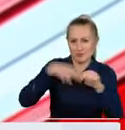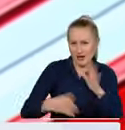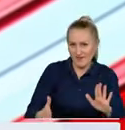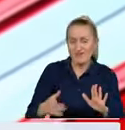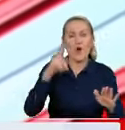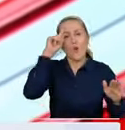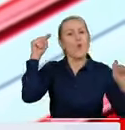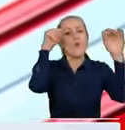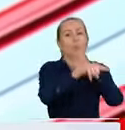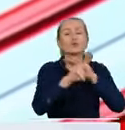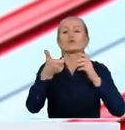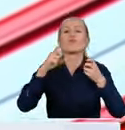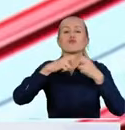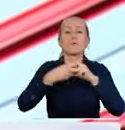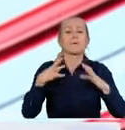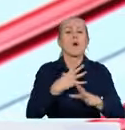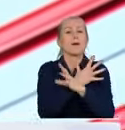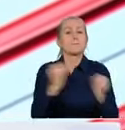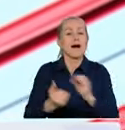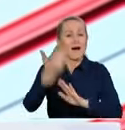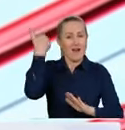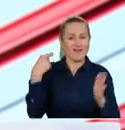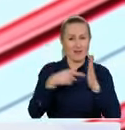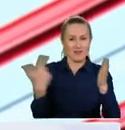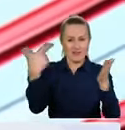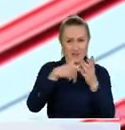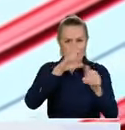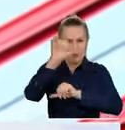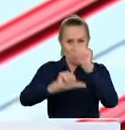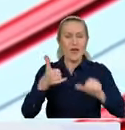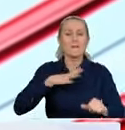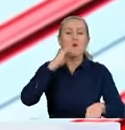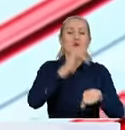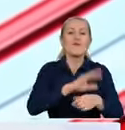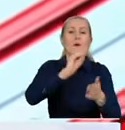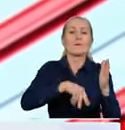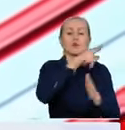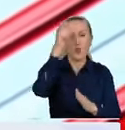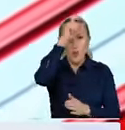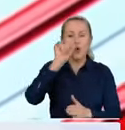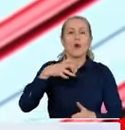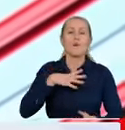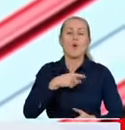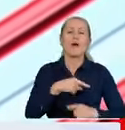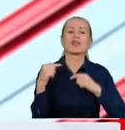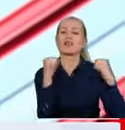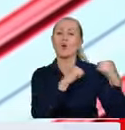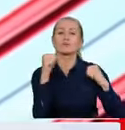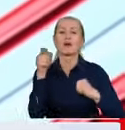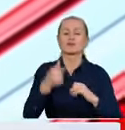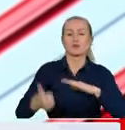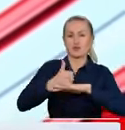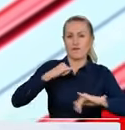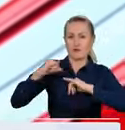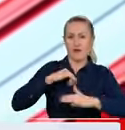został rozwiązany w 2015 roku, w momencie, kiedy podpisano umowę z Turcją, którą negocjował przewodniczący Rady Donald Tusk. Nie